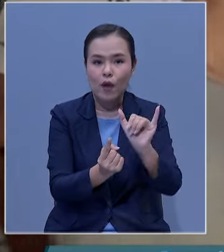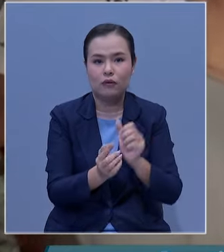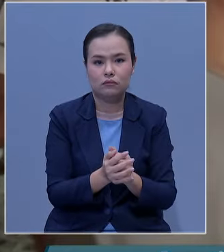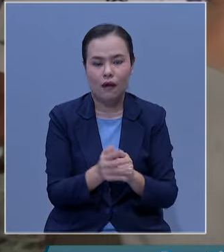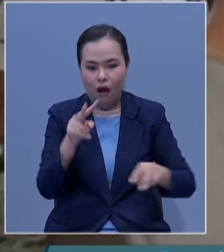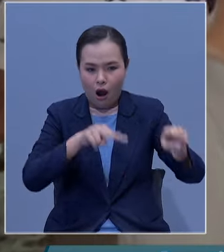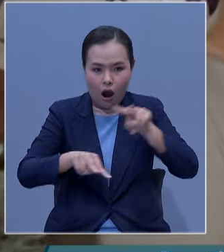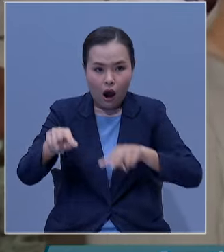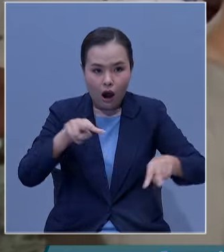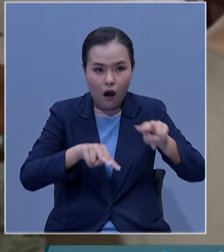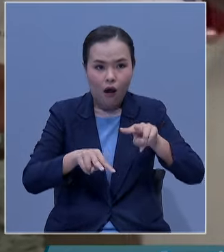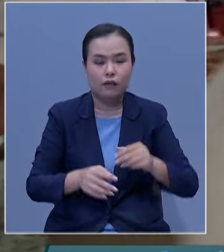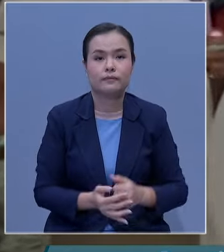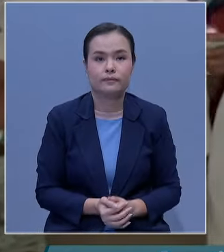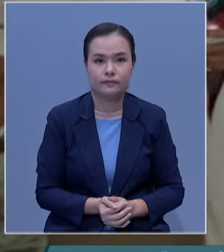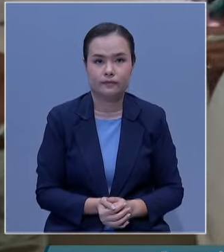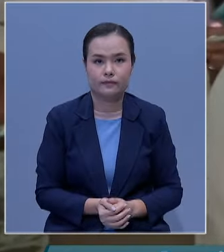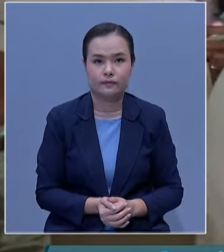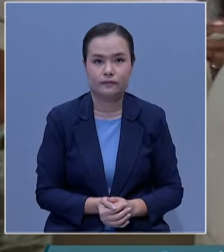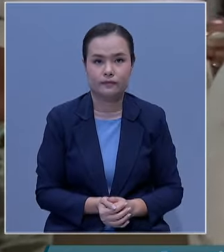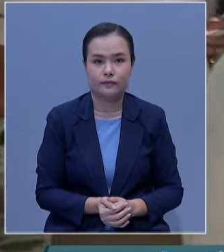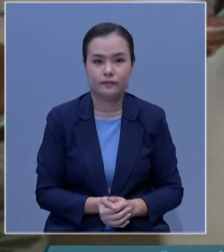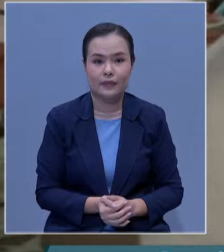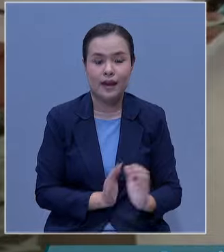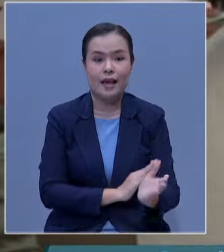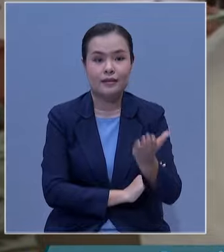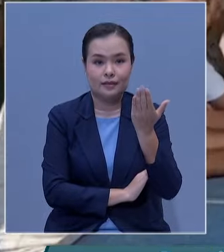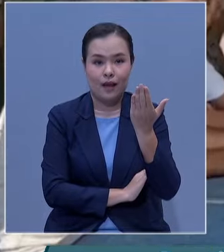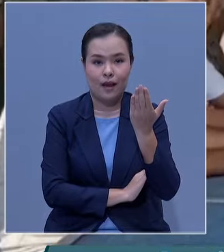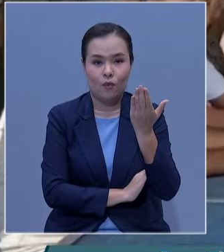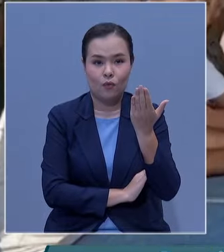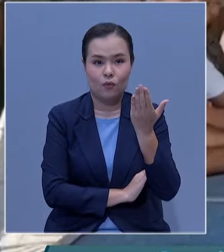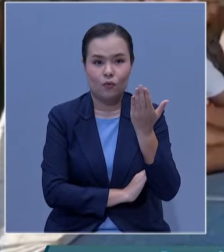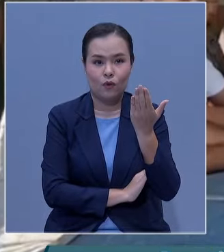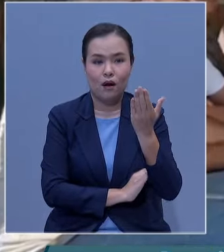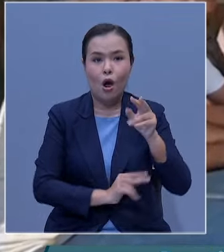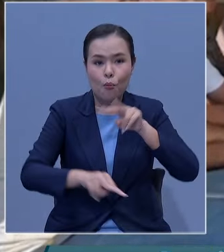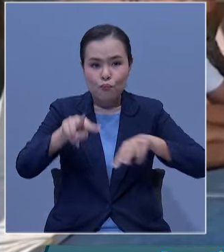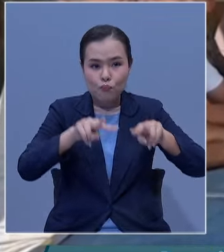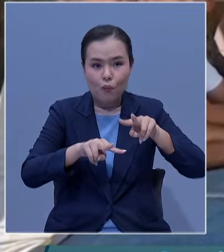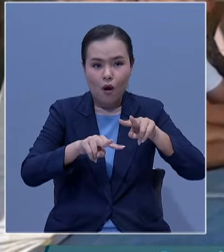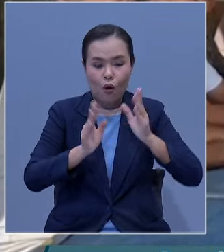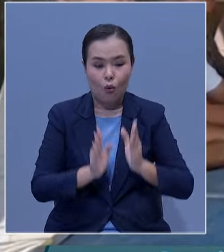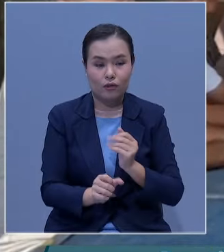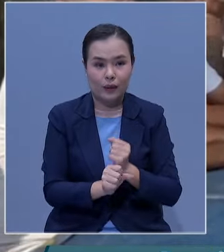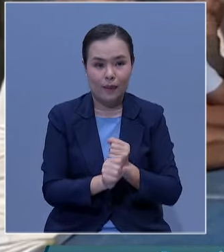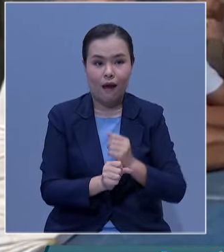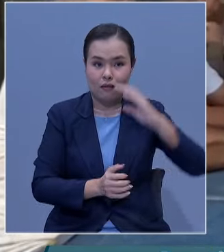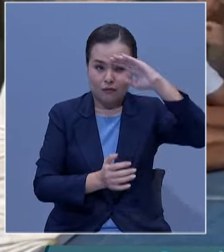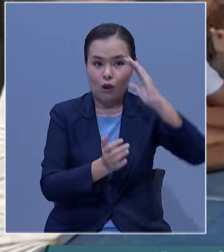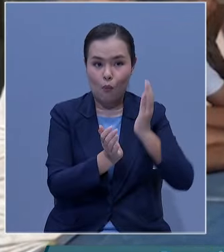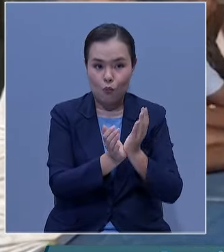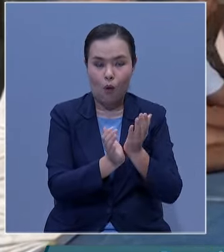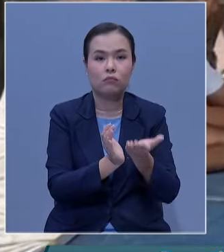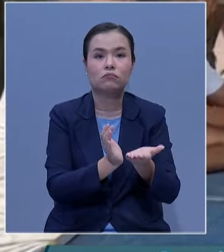กำลังกันค้นหาต่อเนื่องนะคะ ซึ่งความคืบหน้าล่าสุดเช้านี้นะครับทางเจ้าหน้าที่ฝ่ายปกครองอำเภอเจ้าหน้าที่ตำรวจส